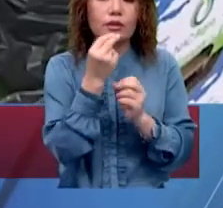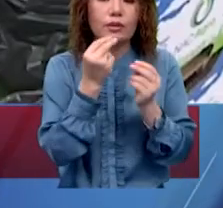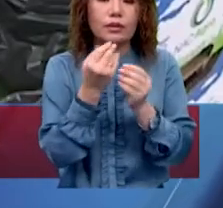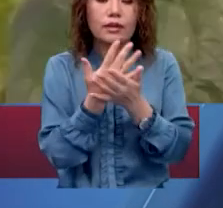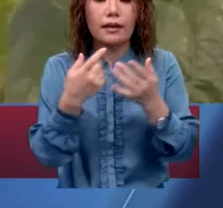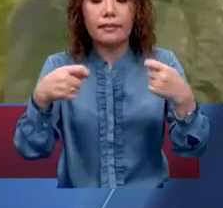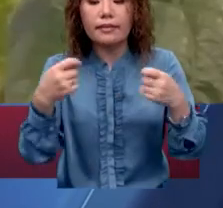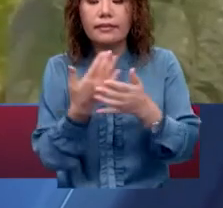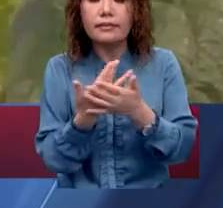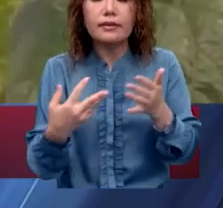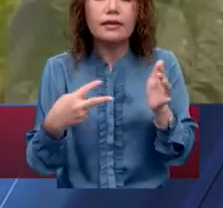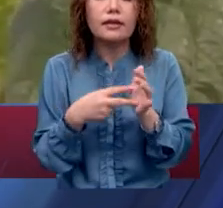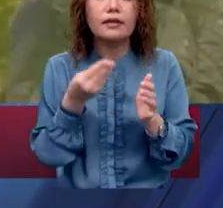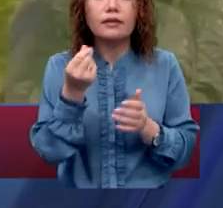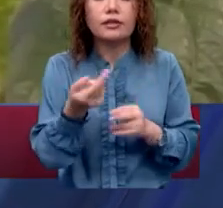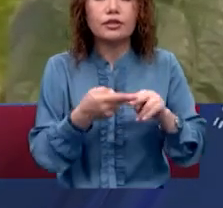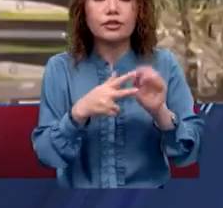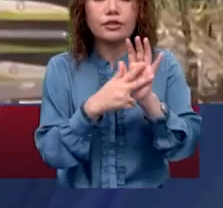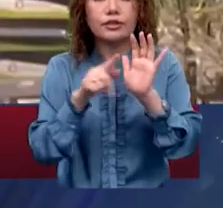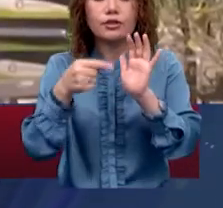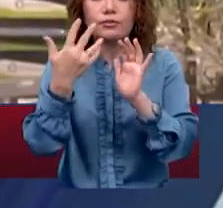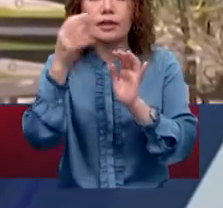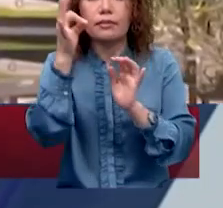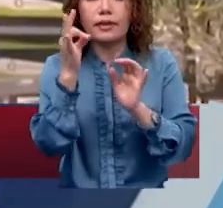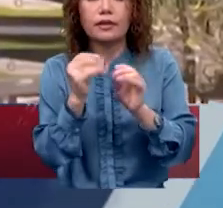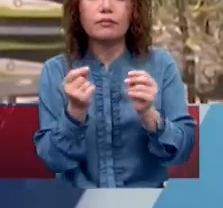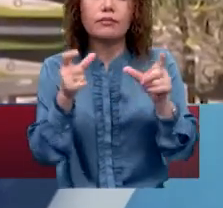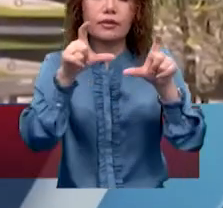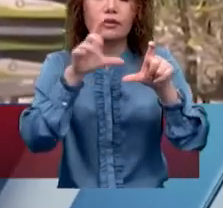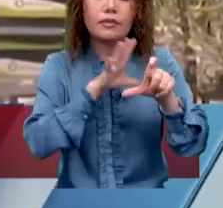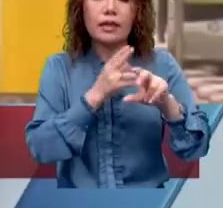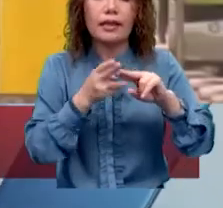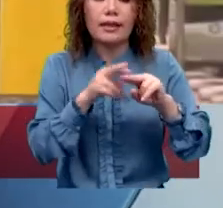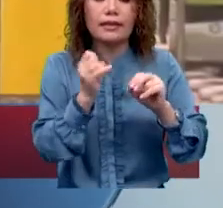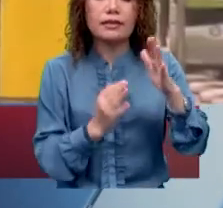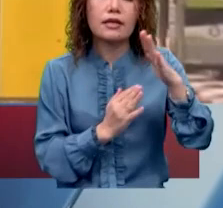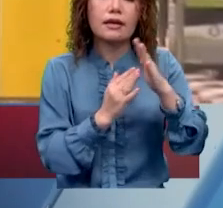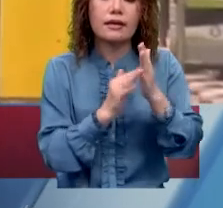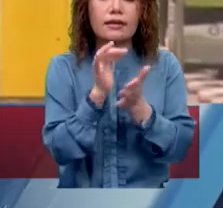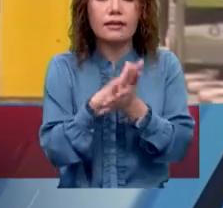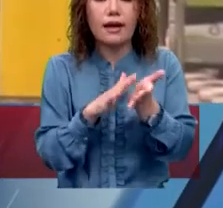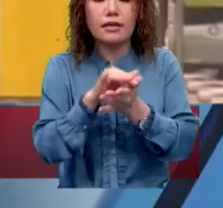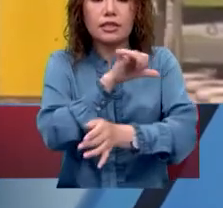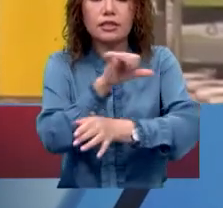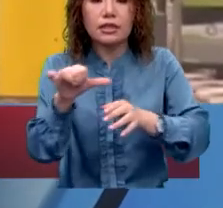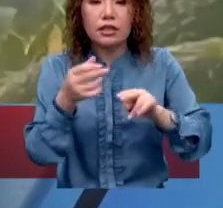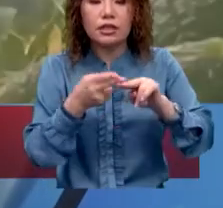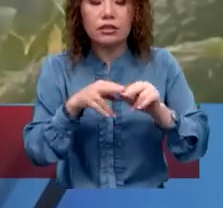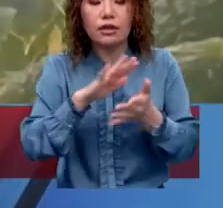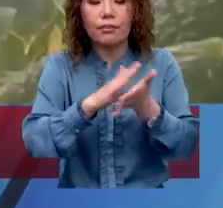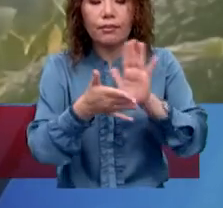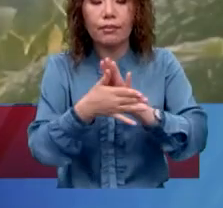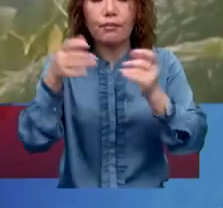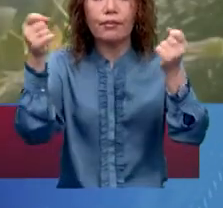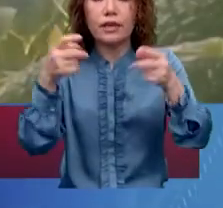қымбаттаса, ақылы қызметтер құны 8-3%-ға көтерілген. Алайда бұл шарықтау шегі емес. Сыртқы саяси жағдайға